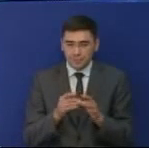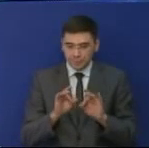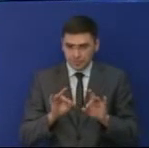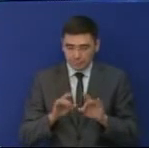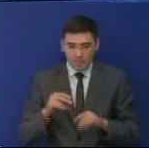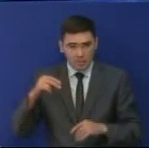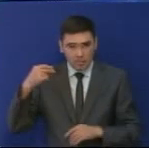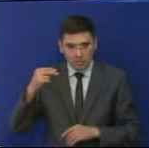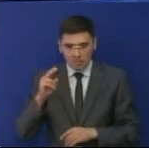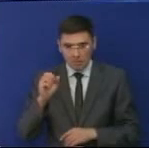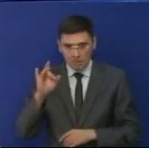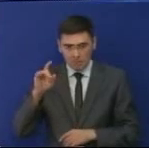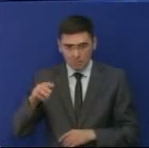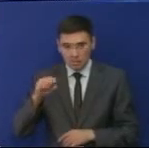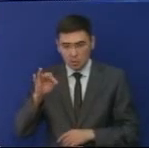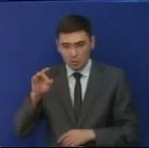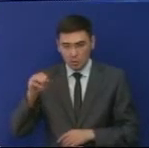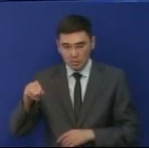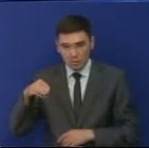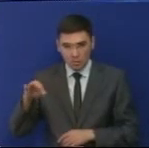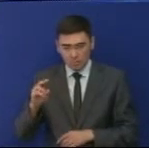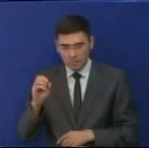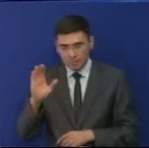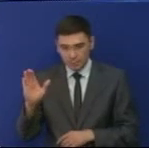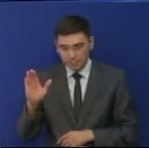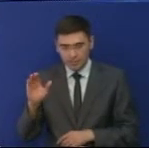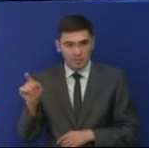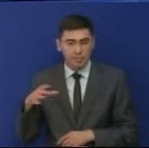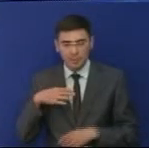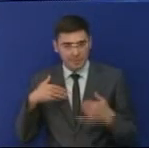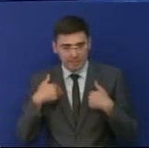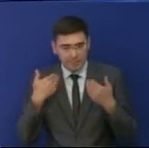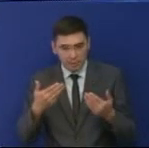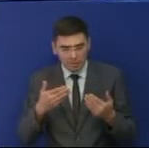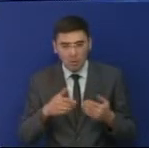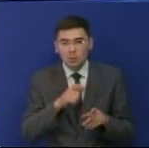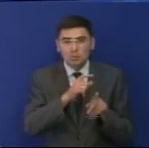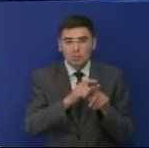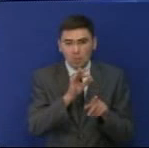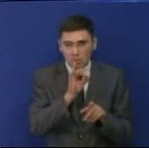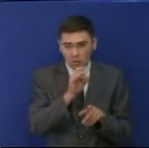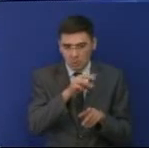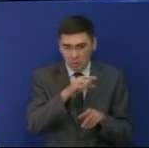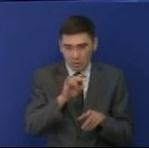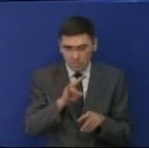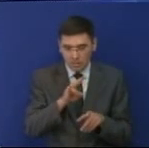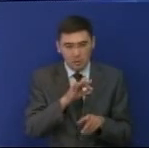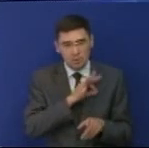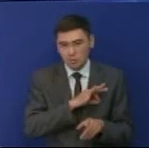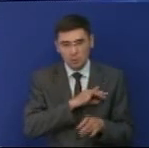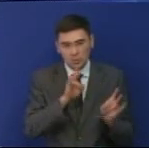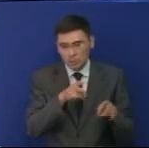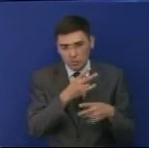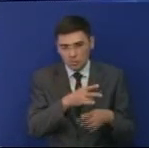Президент Касым-Жомарт Токаев поручил отказаться от слова «уралман» в пользу термина «кандас». Глава государства не поддерживает такое